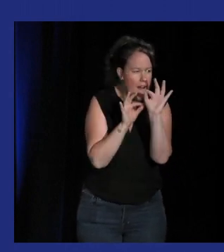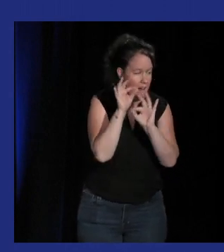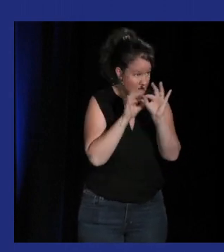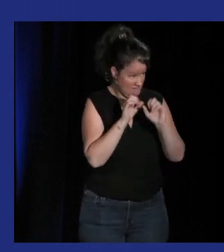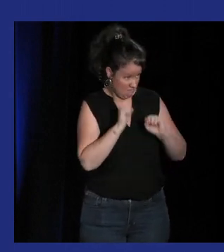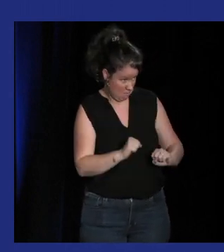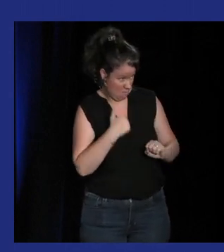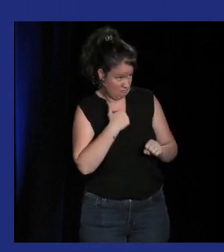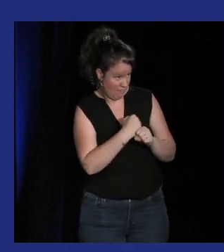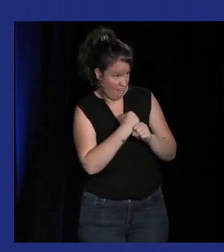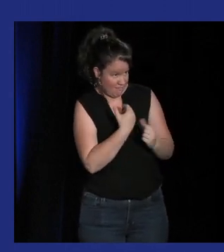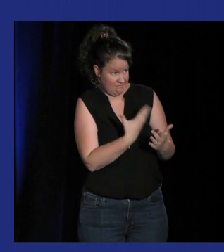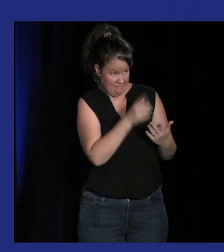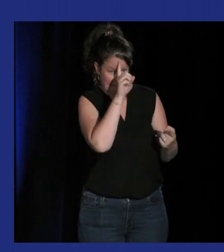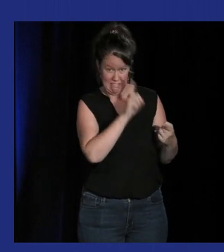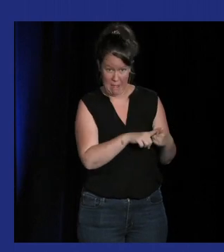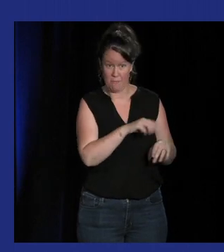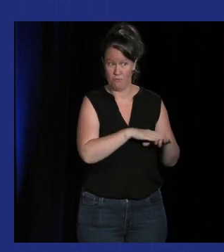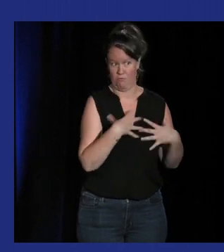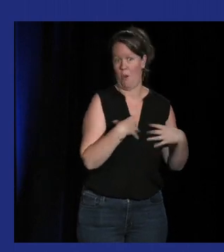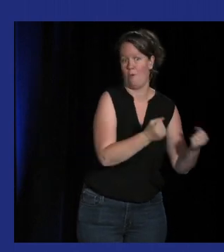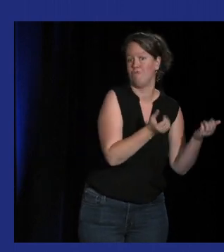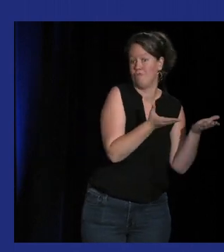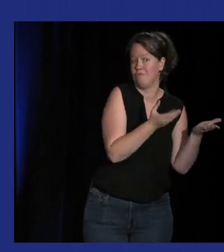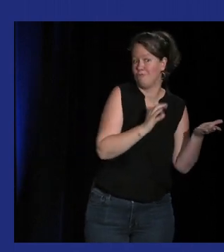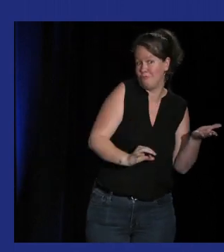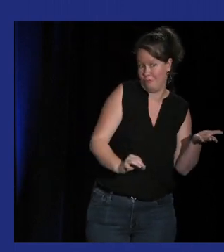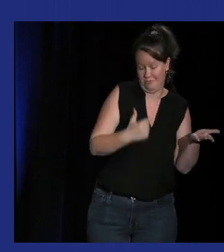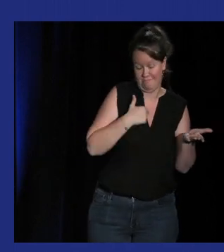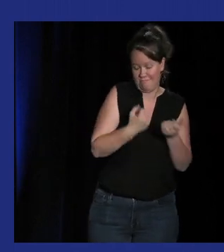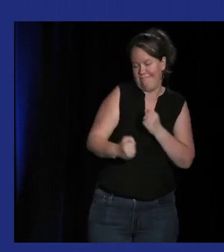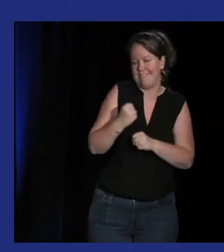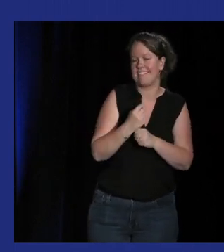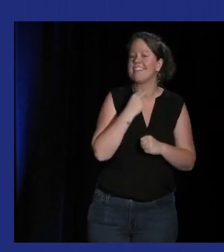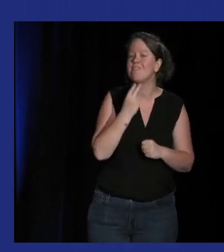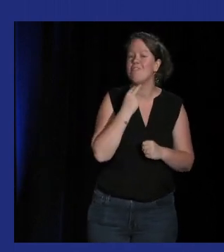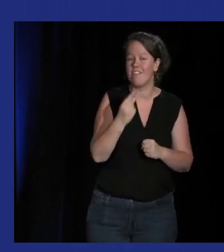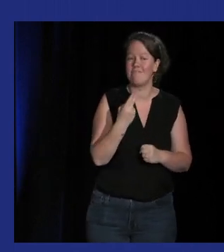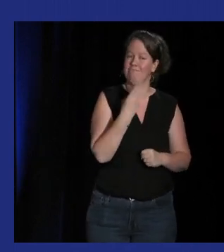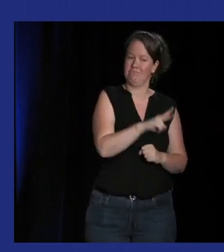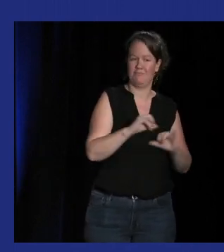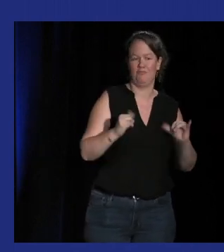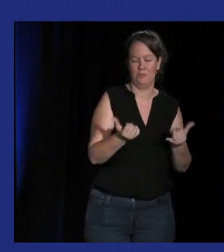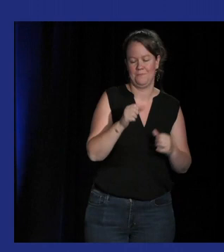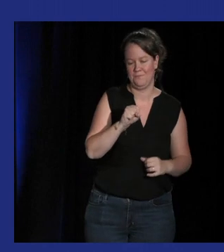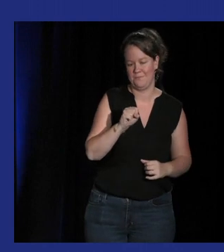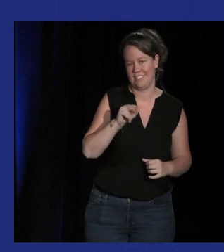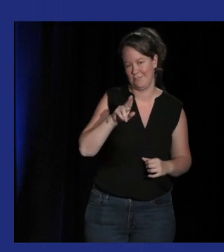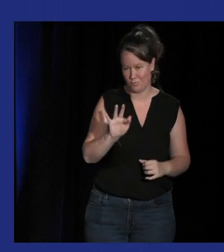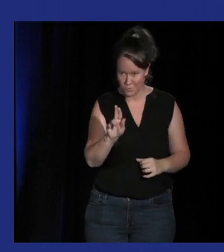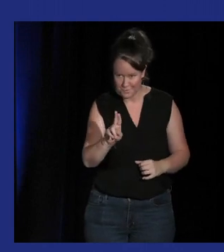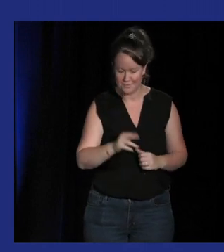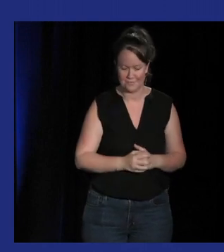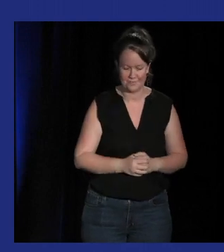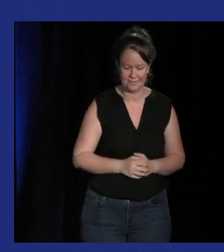aussi et mon prix avec plaisir pour faire les voix aussi dans dans Six-Fours c'est comme ça que j'ai fait mon